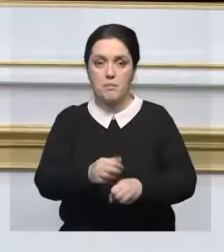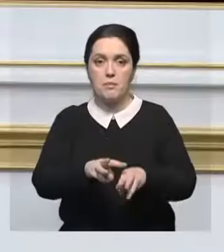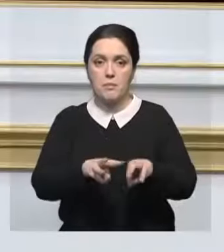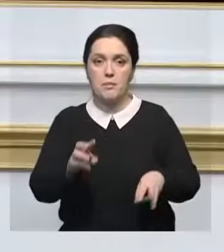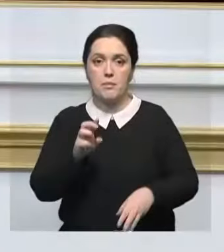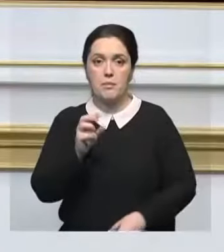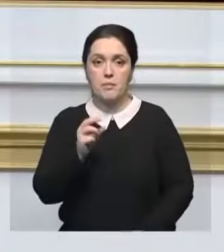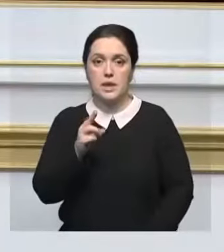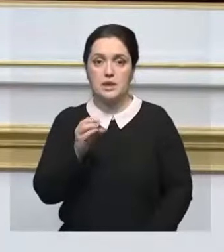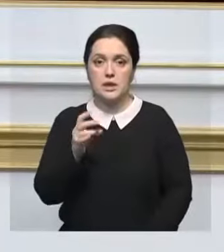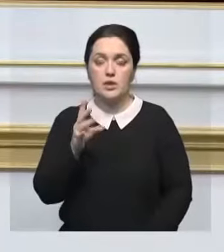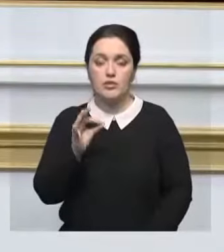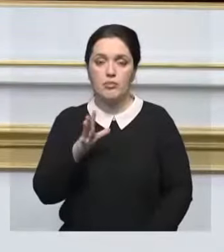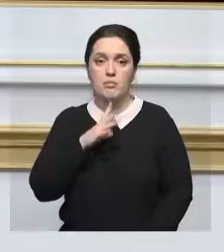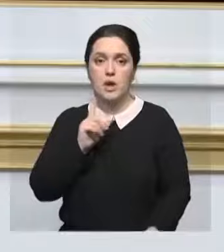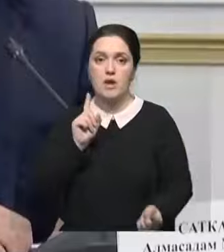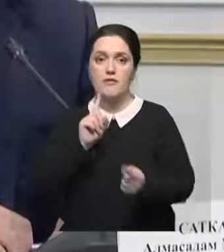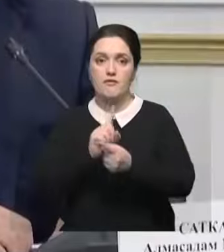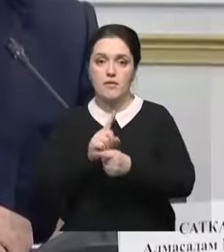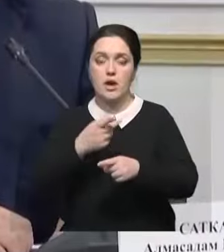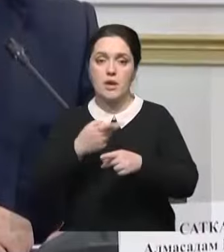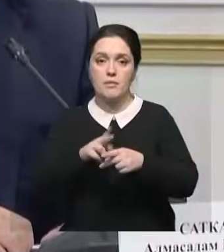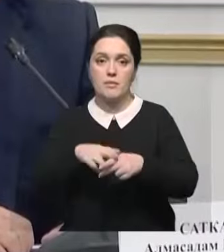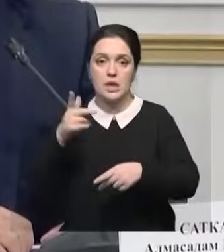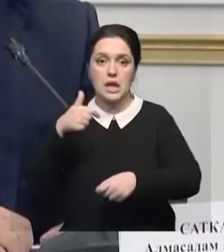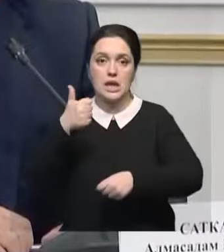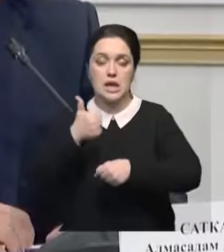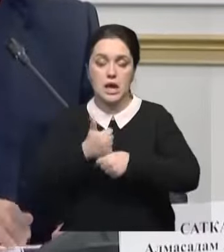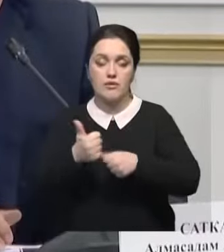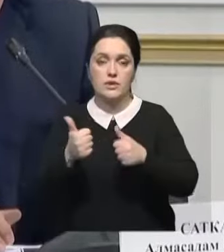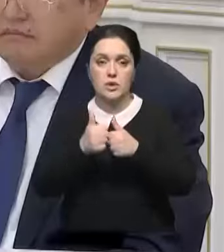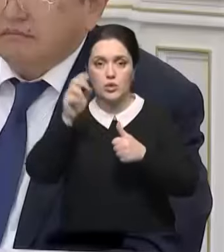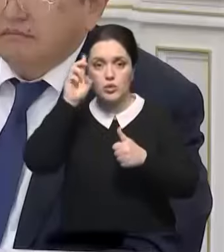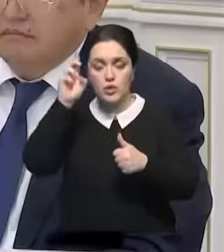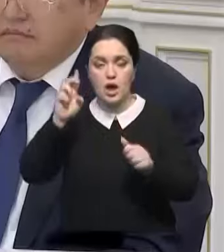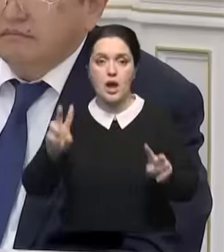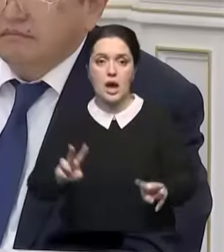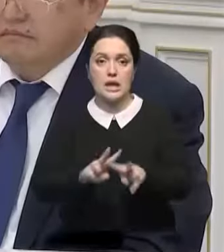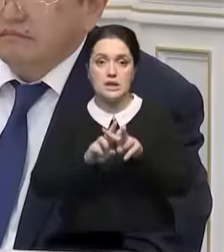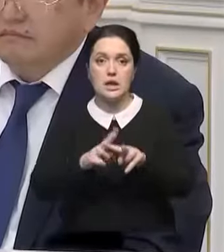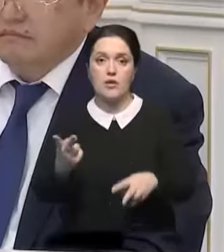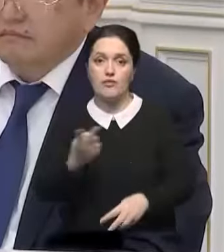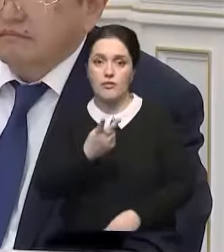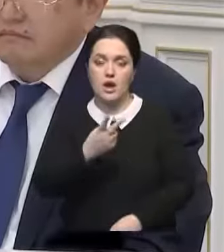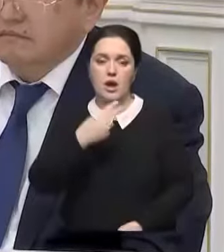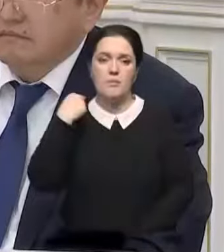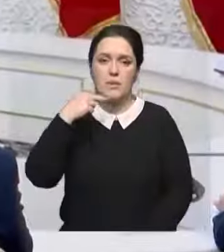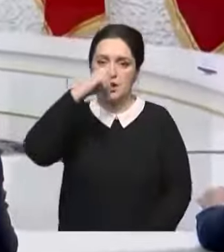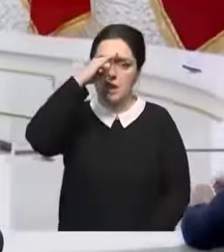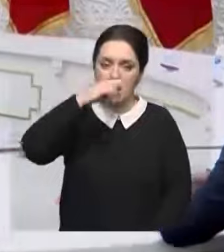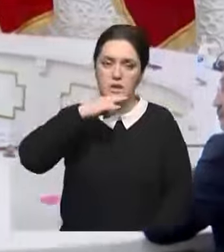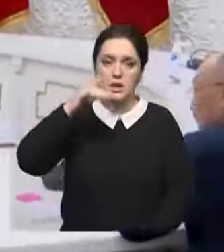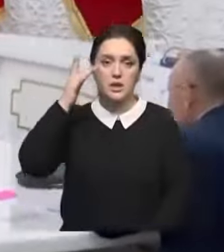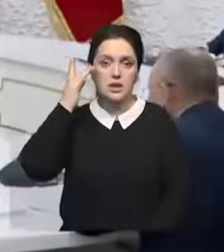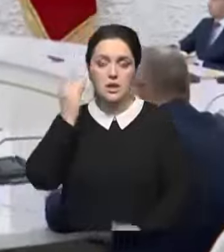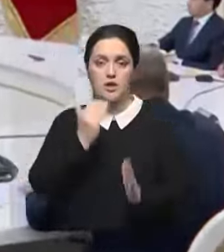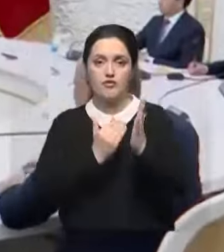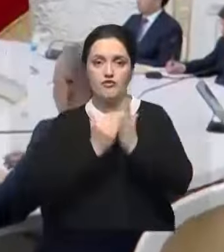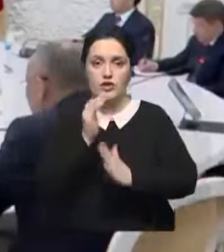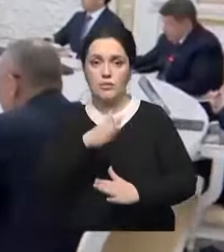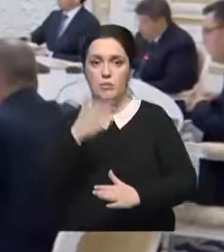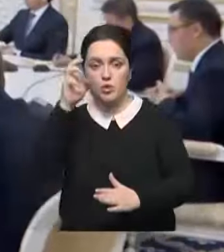Бектенов обсудил в ходе встречи с главой соседнего государства. Планируется, что в Астане президенты двух стран проведут заседание Высшего